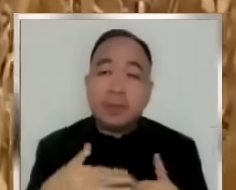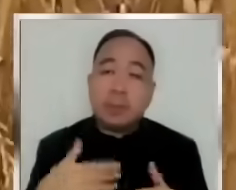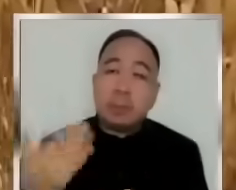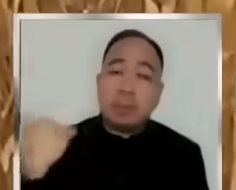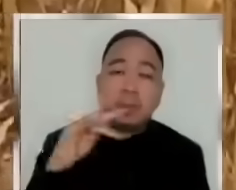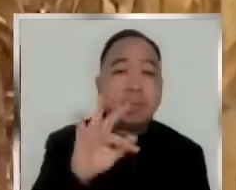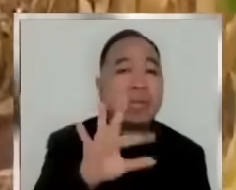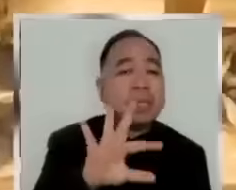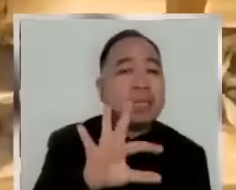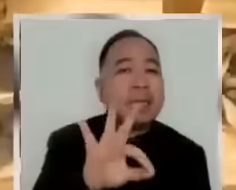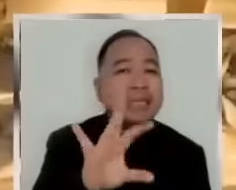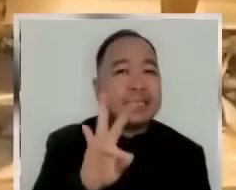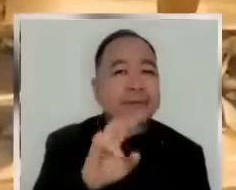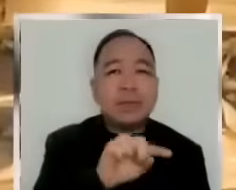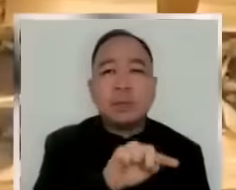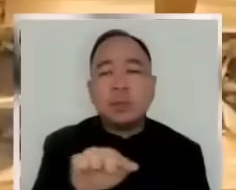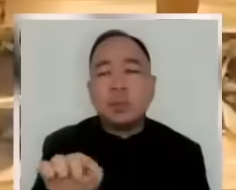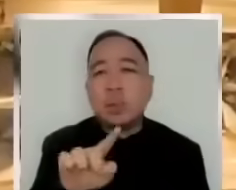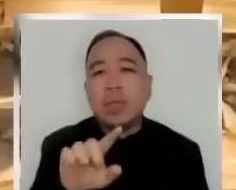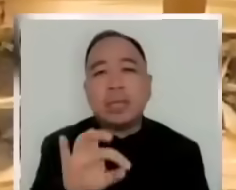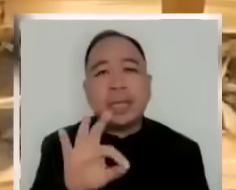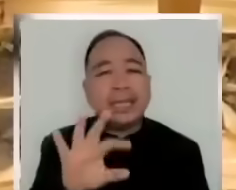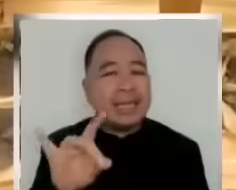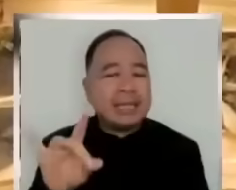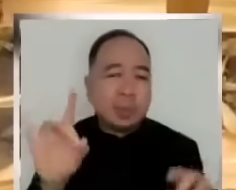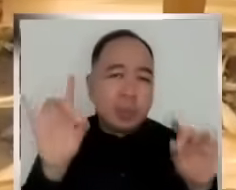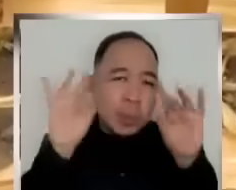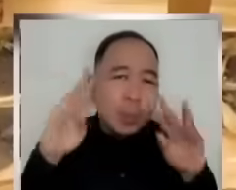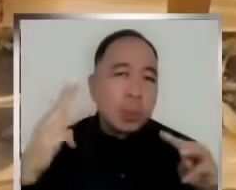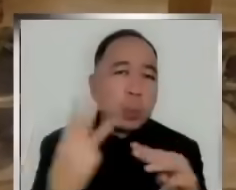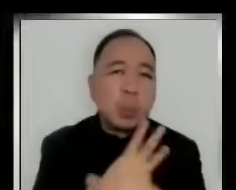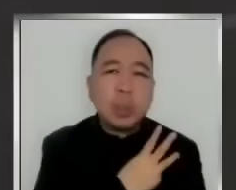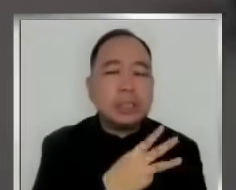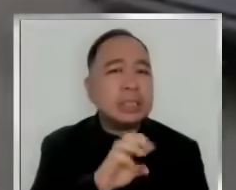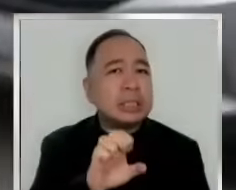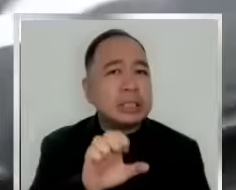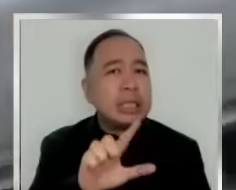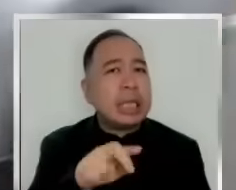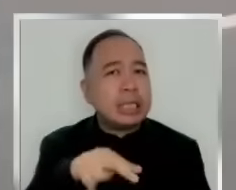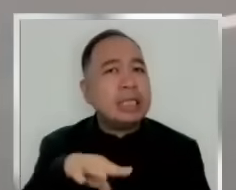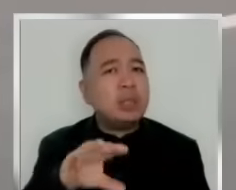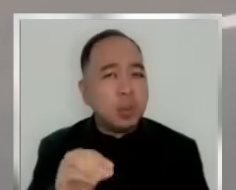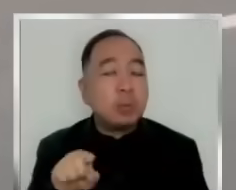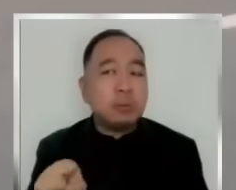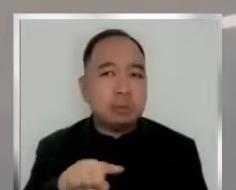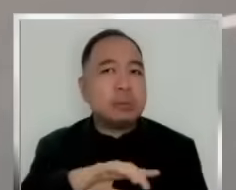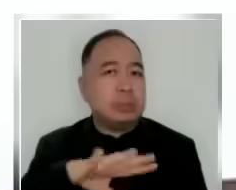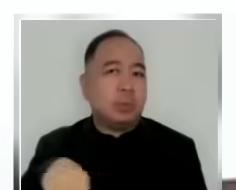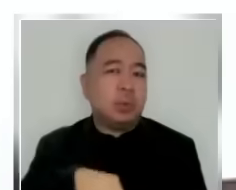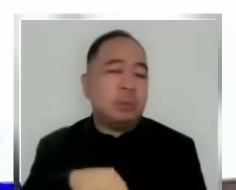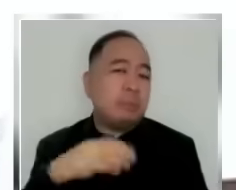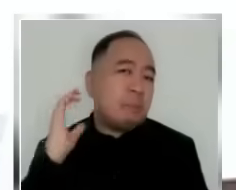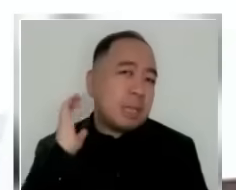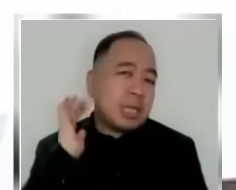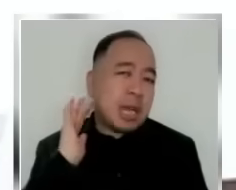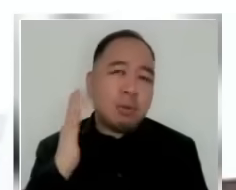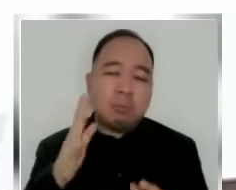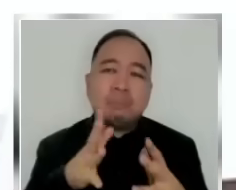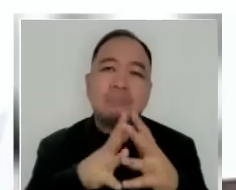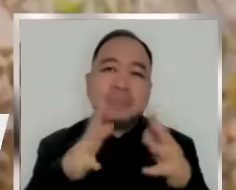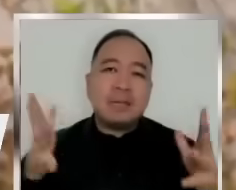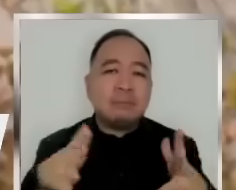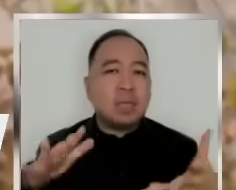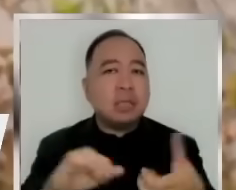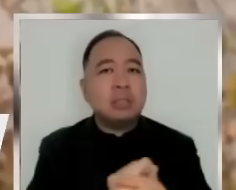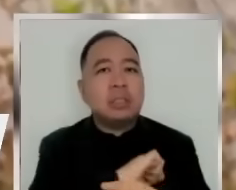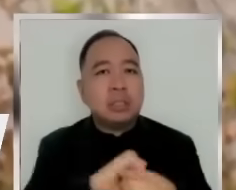to 1998, kasama ang Mindanao sa pinakanapinsala. Kaya ganun na lang ang pangamba ng ilang